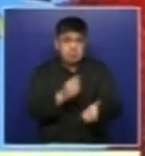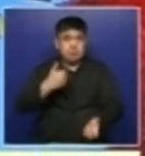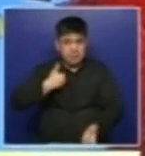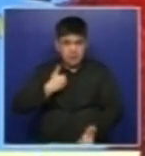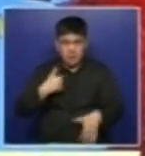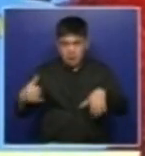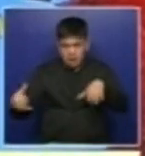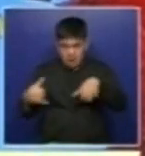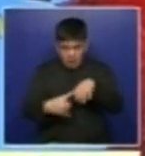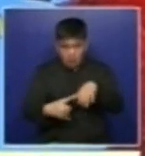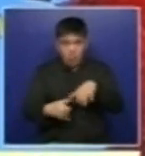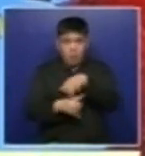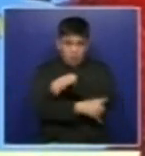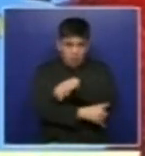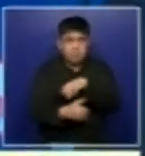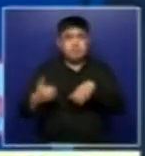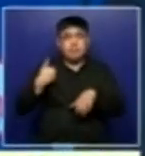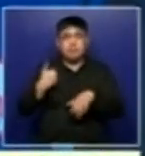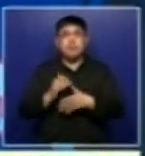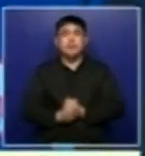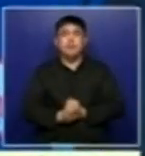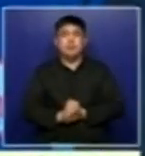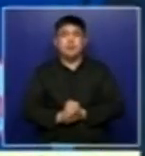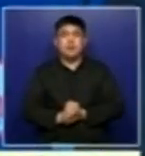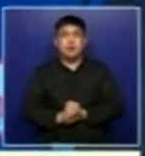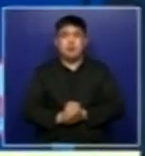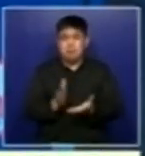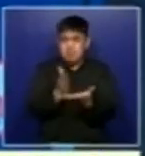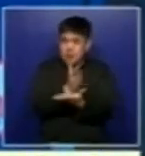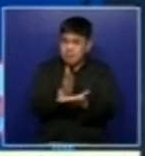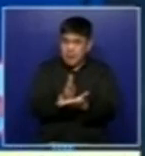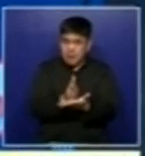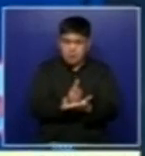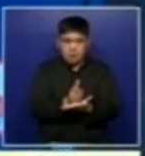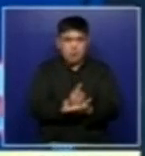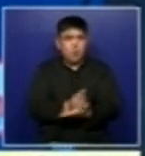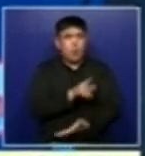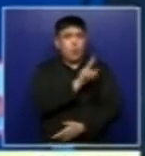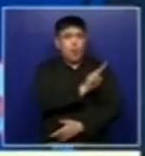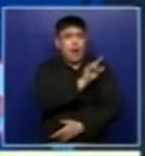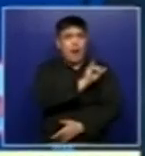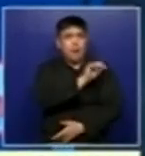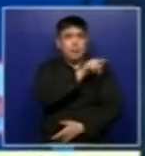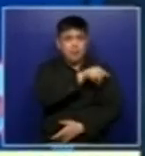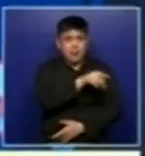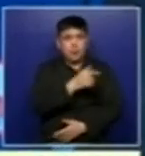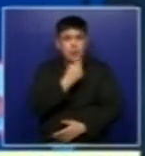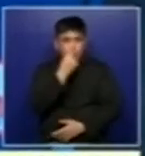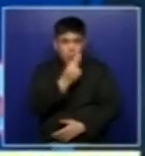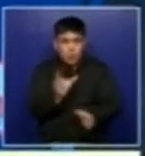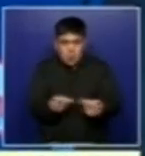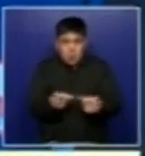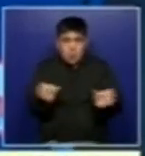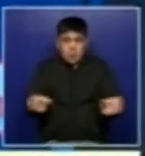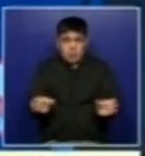างออกครับขอรูปถัดไปครับแล้วมีการแบ่งโซนนะครับในการเล่นการพนัน